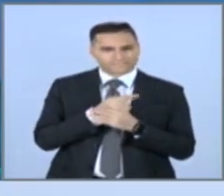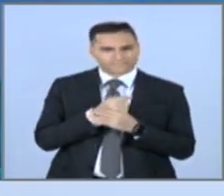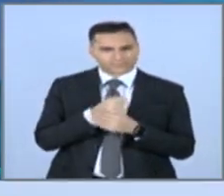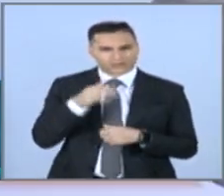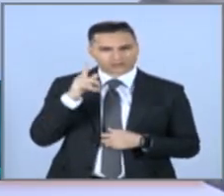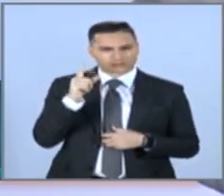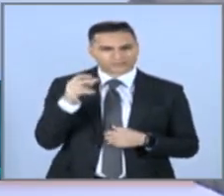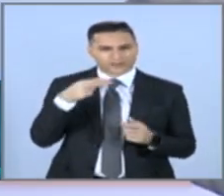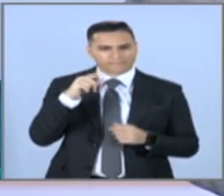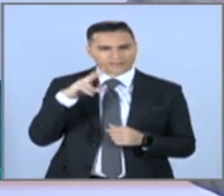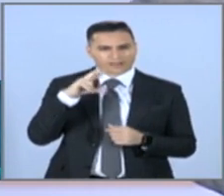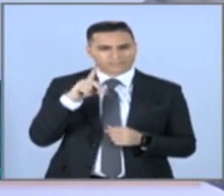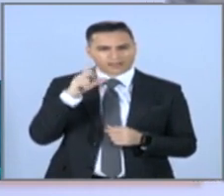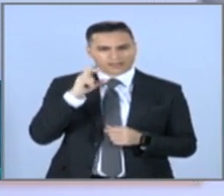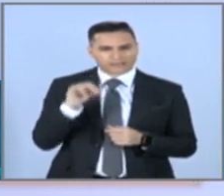أشرف عبد